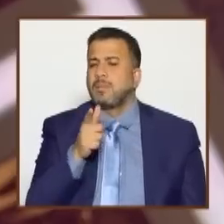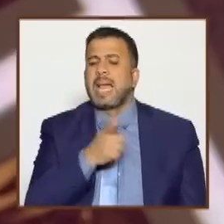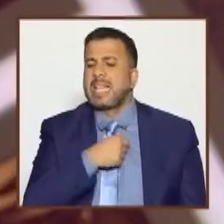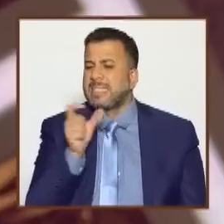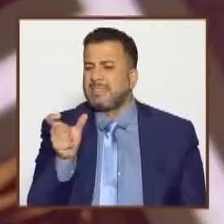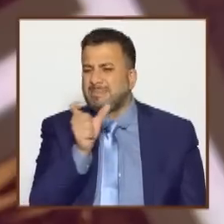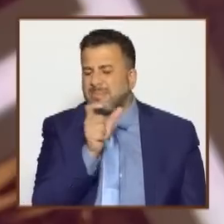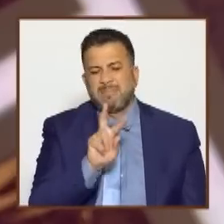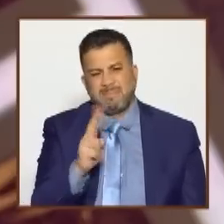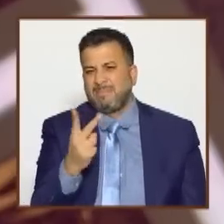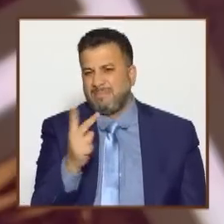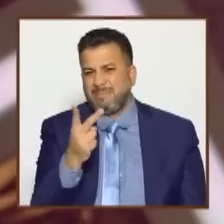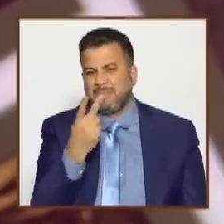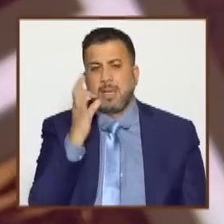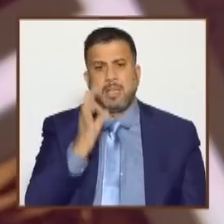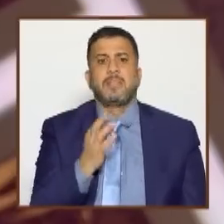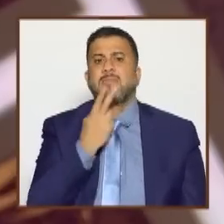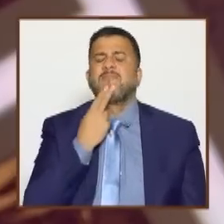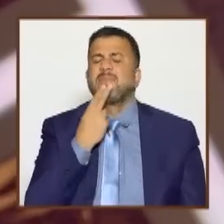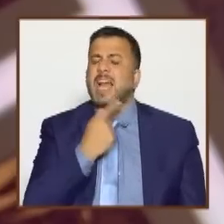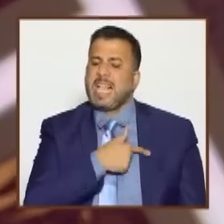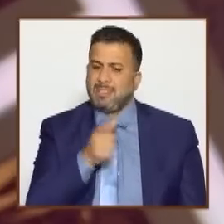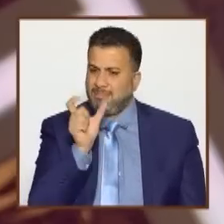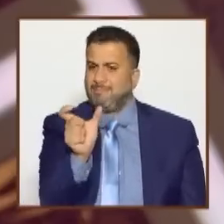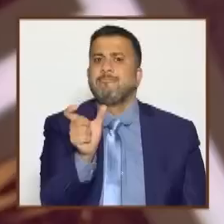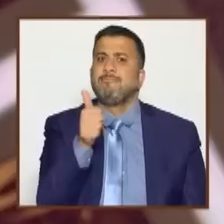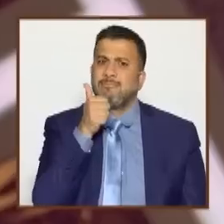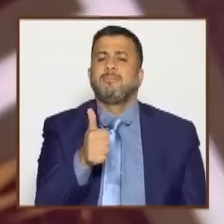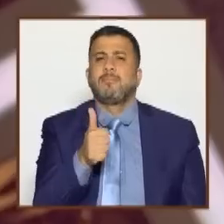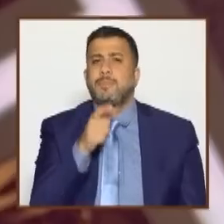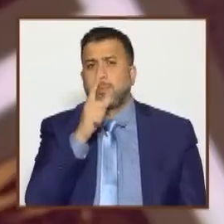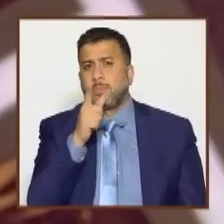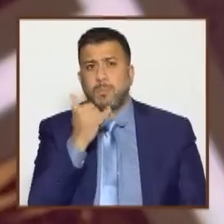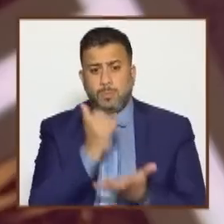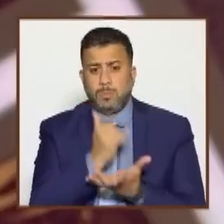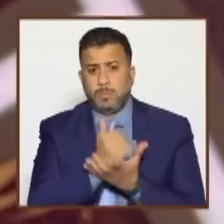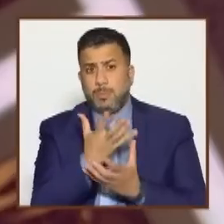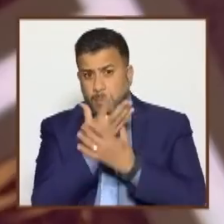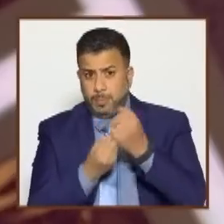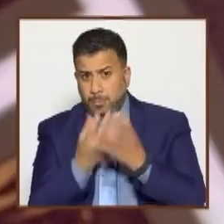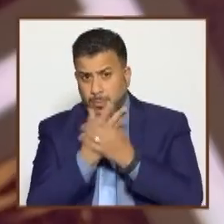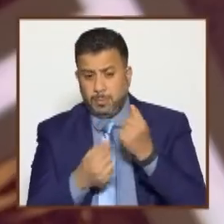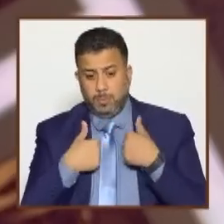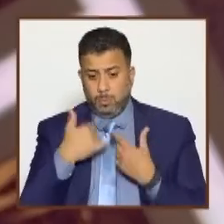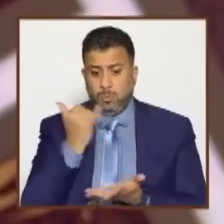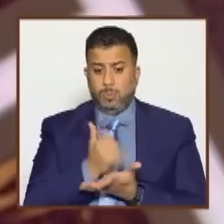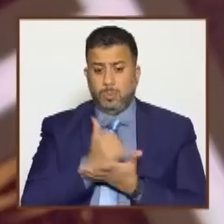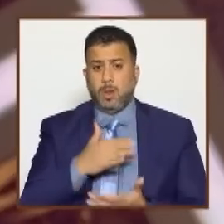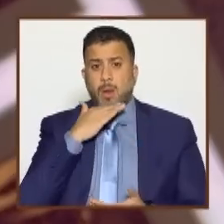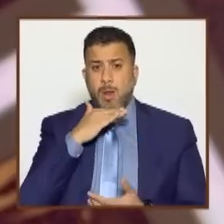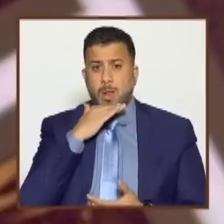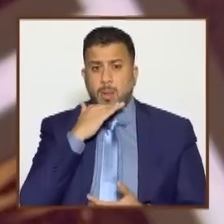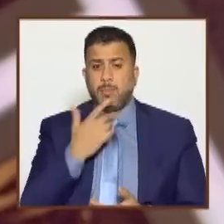الصلاة والسلام. الأمر الآخر، إذا كان الإنسان مسؤول عن أولاده وتسمية أولاده بمثل هذه الطريقة هو أولى